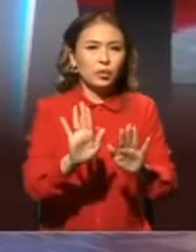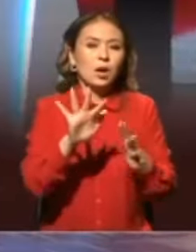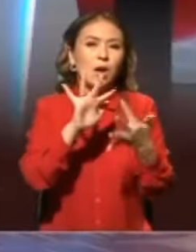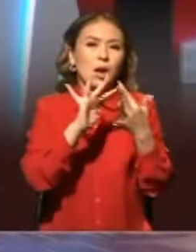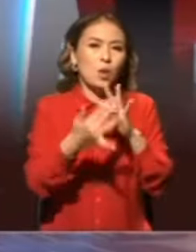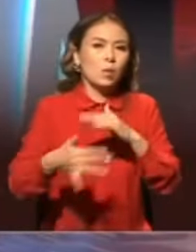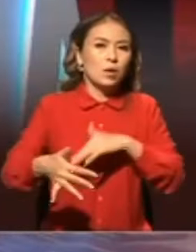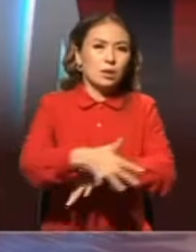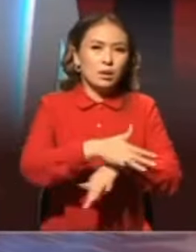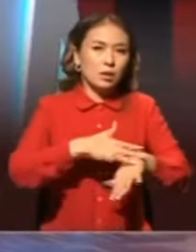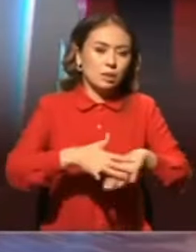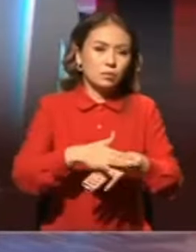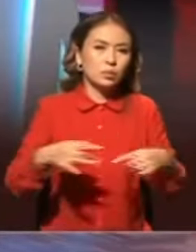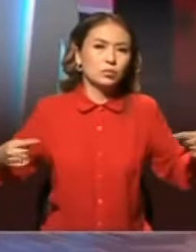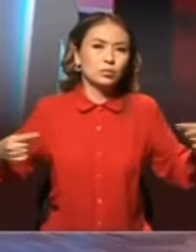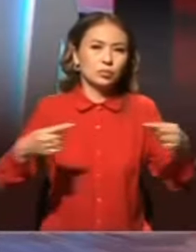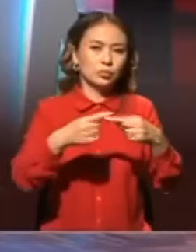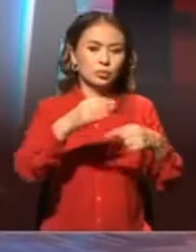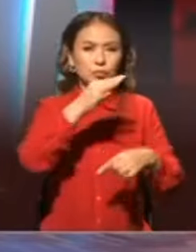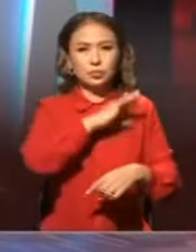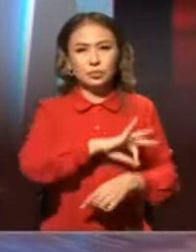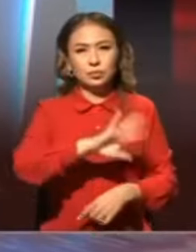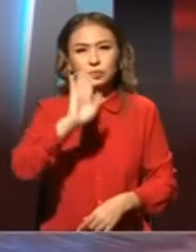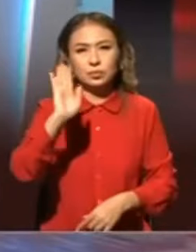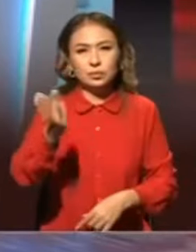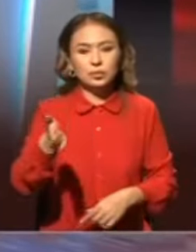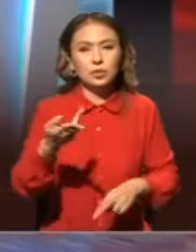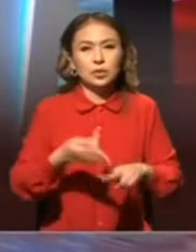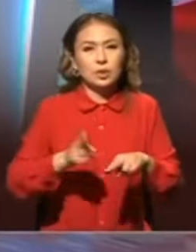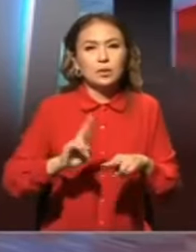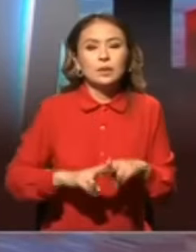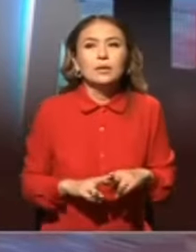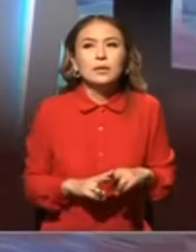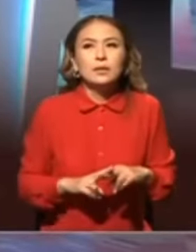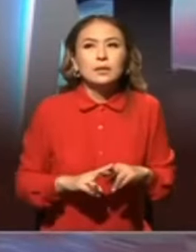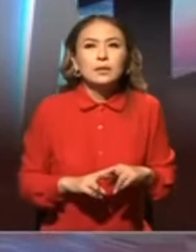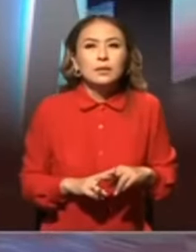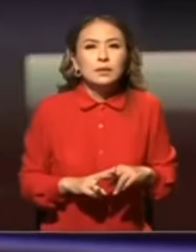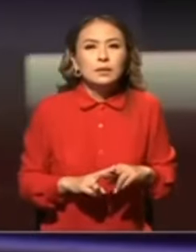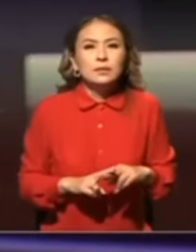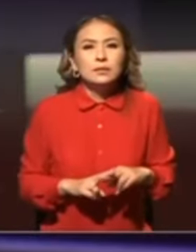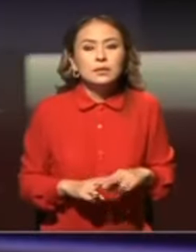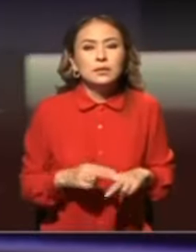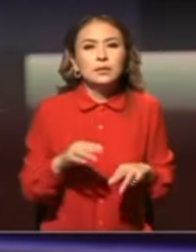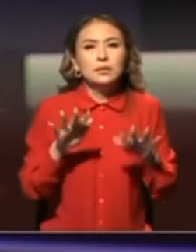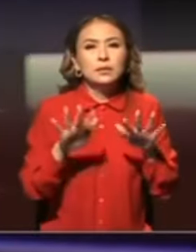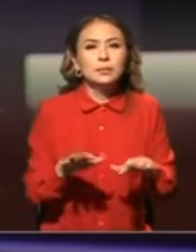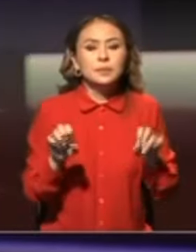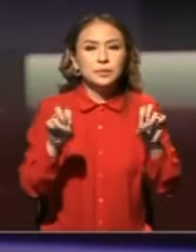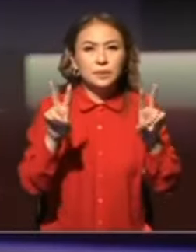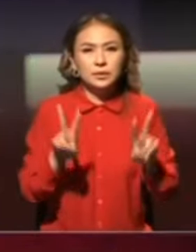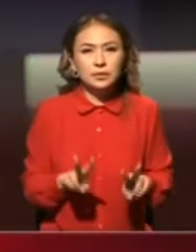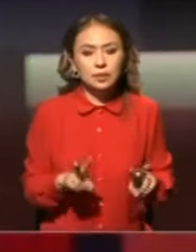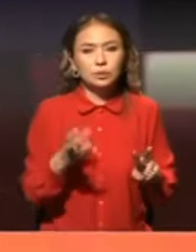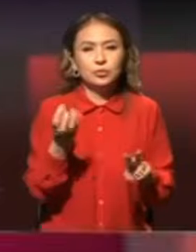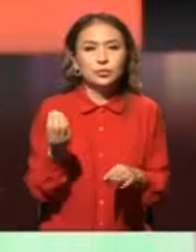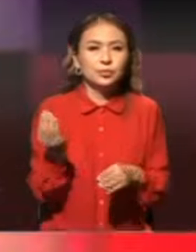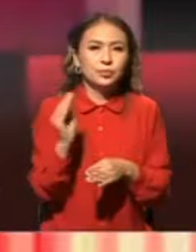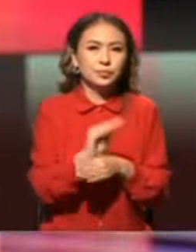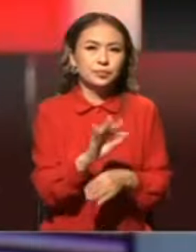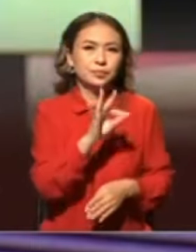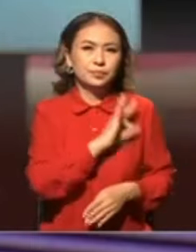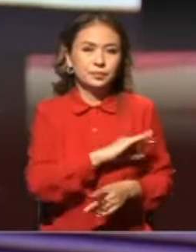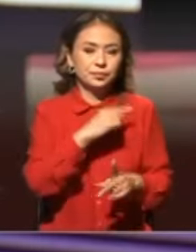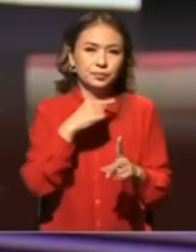ауыл халқында белгілі бір нәтиже пайда болады. Бұл ретте жаңағы сол жердің мамандарының тағы да бір ұтымды түсін